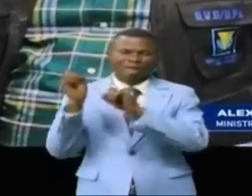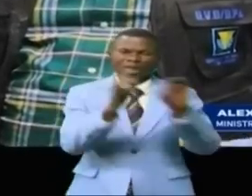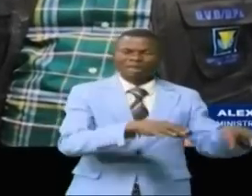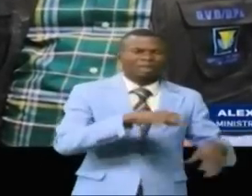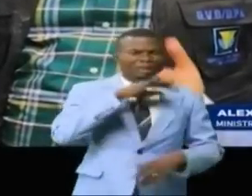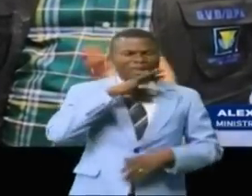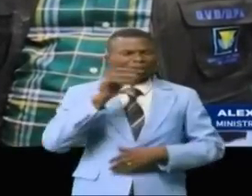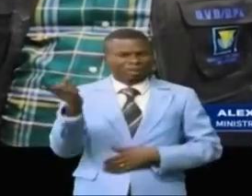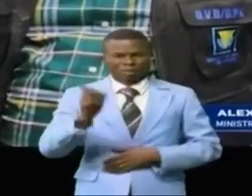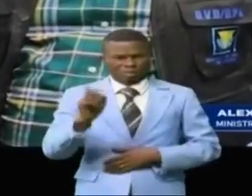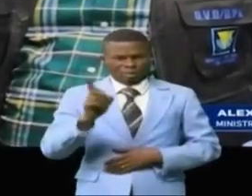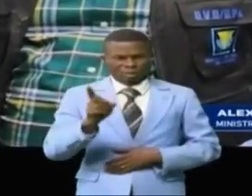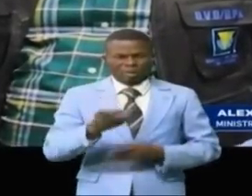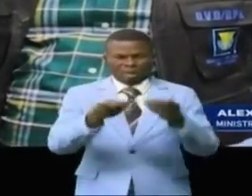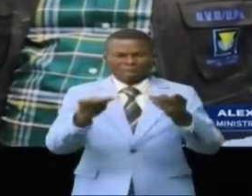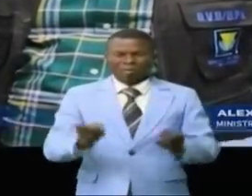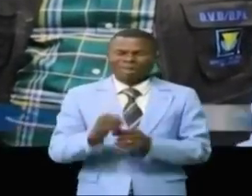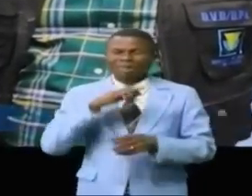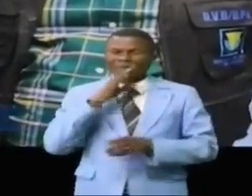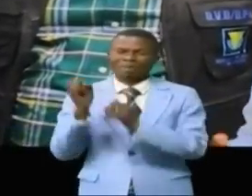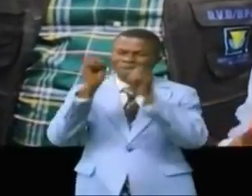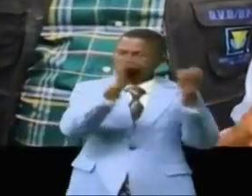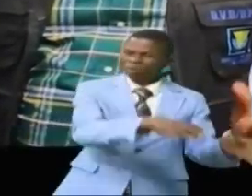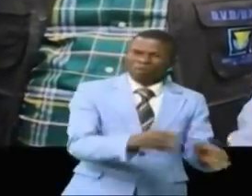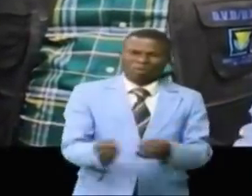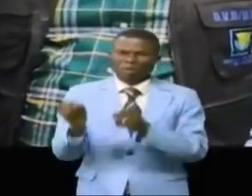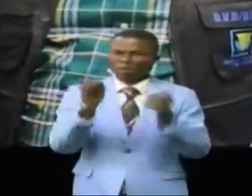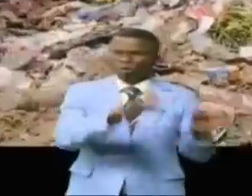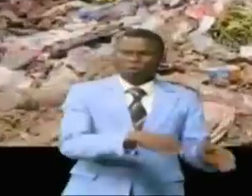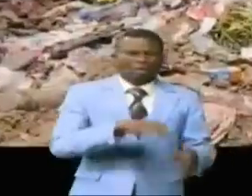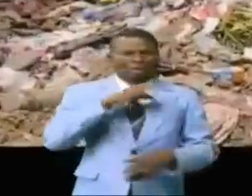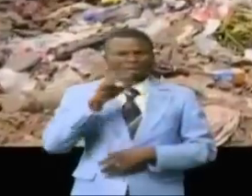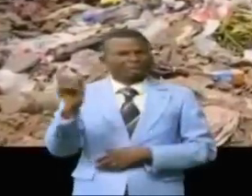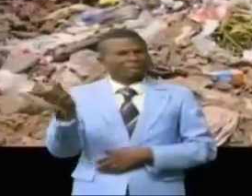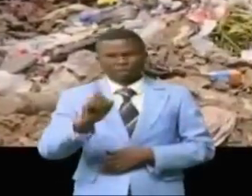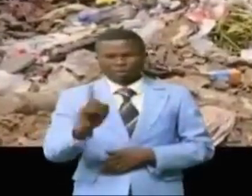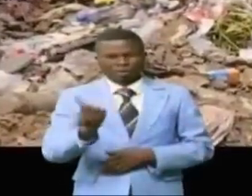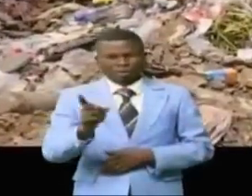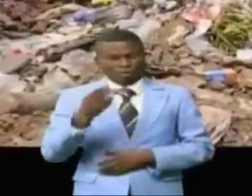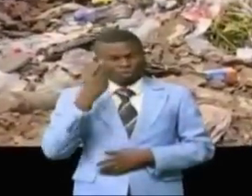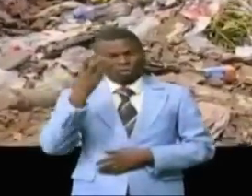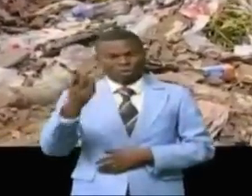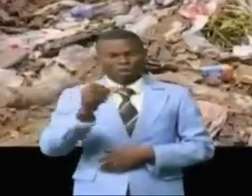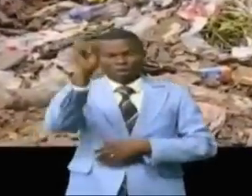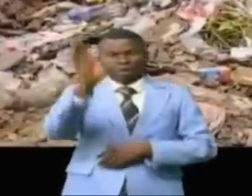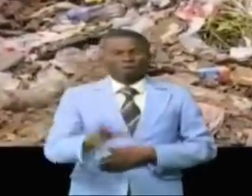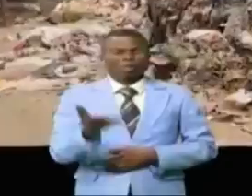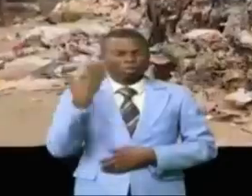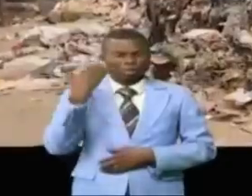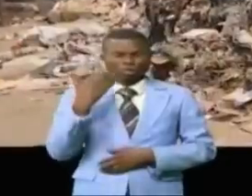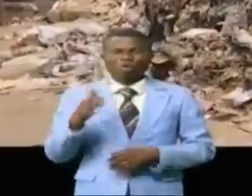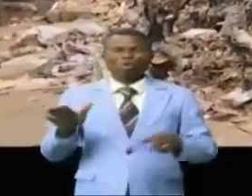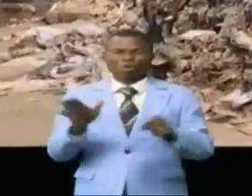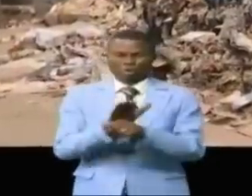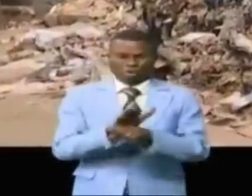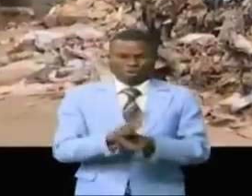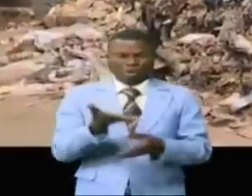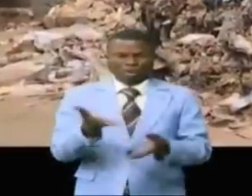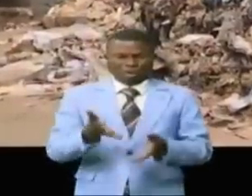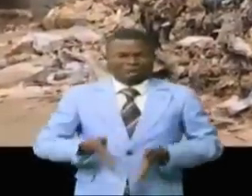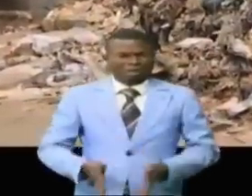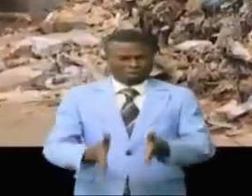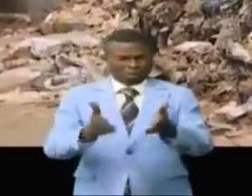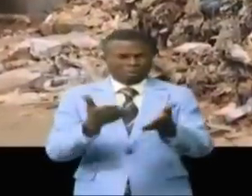Il ne s'agit pas de poubelles dans lesquelles il faut jeter tous les immondices. Nous voyons des bouteilles d'eau qui jonchent, qui remplissent les